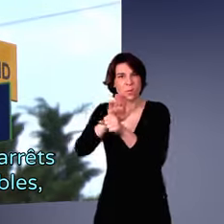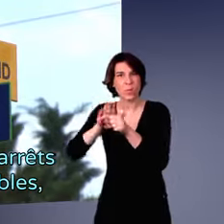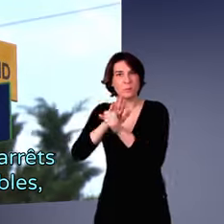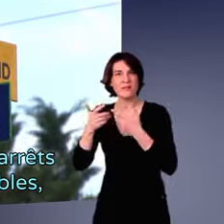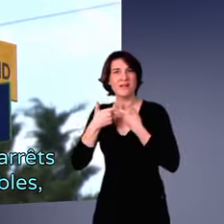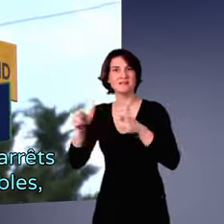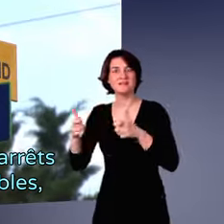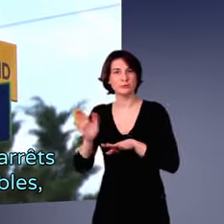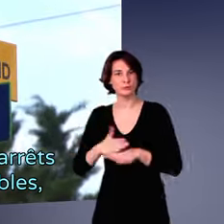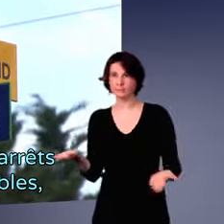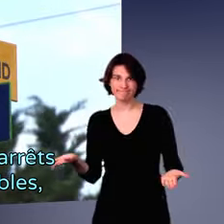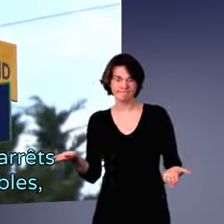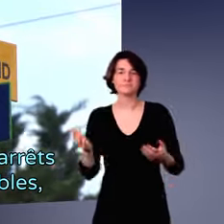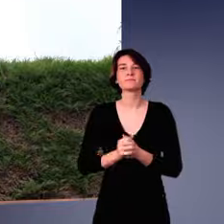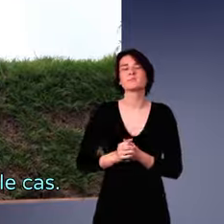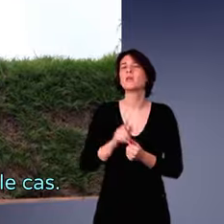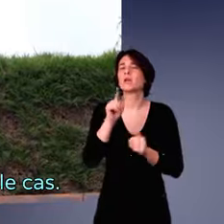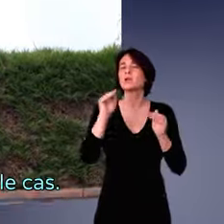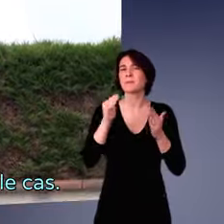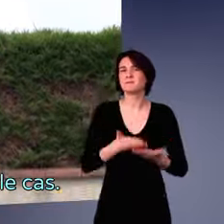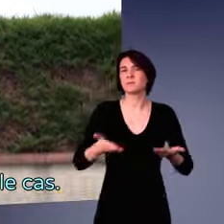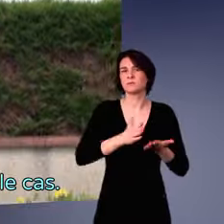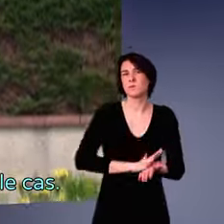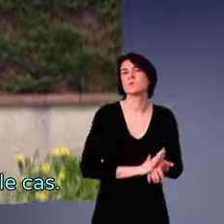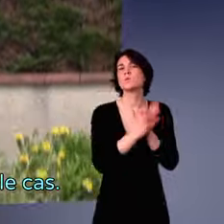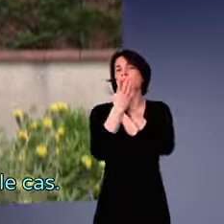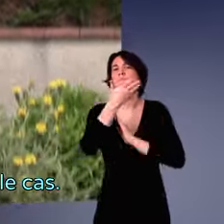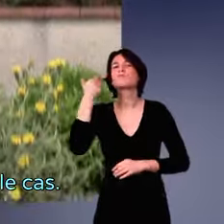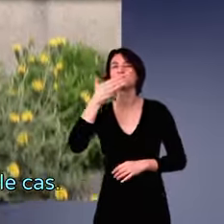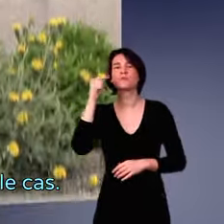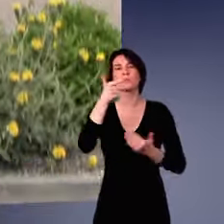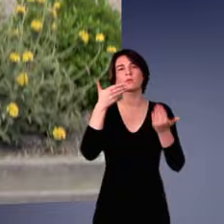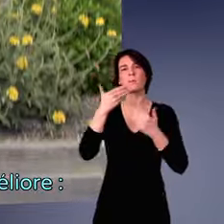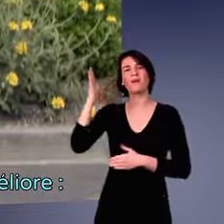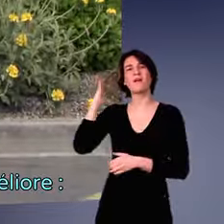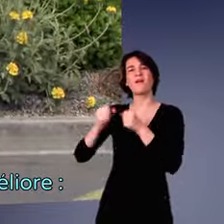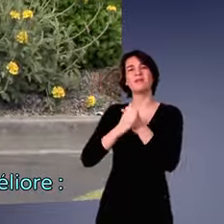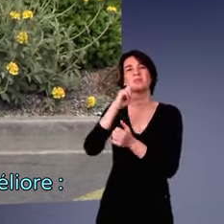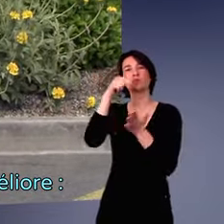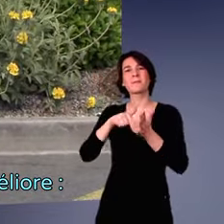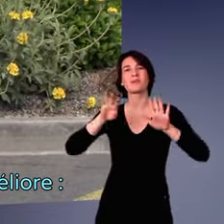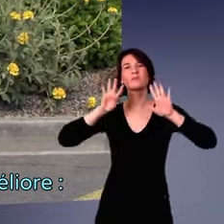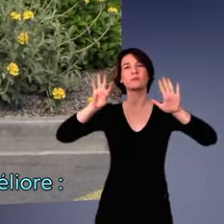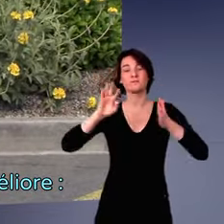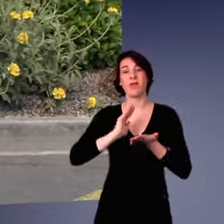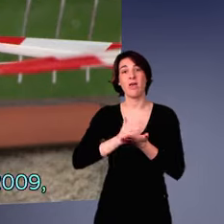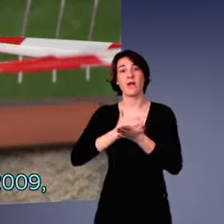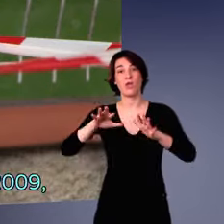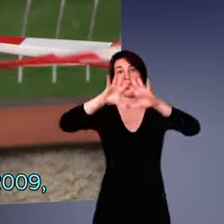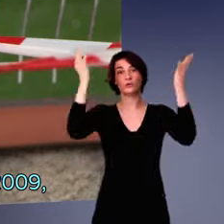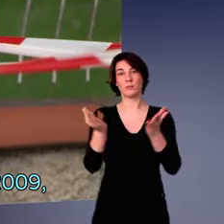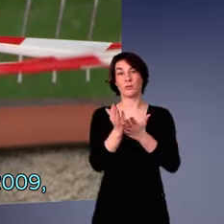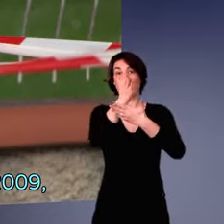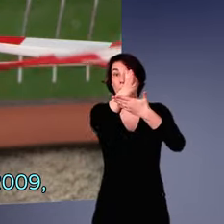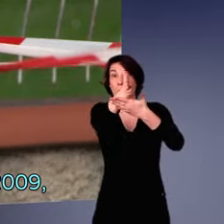tous les arrêts soient eux-mêmes accessibles ce qui est encore loin d'être le cas cependant la situation s'améliore la